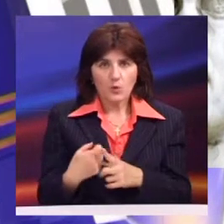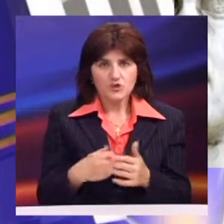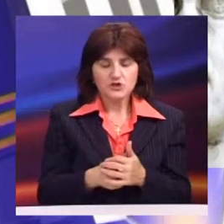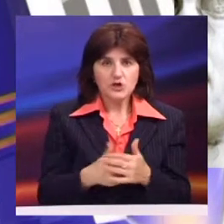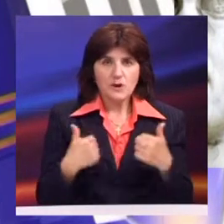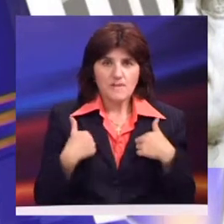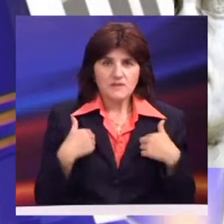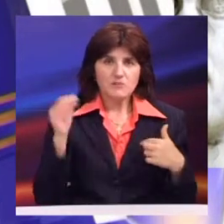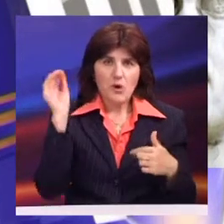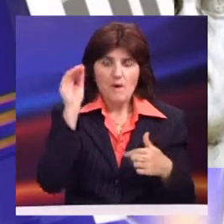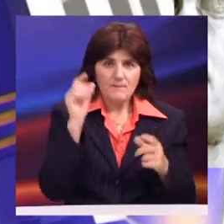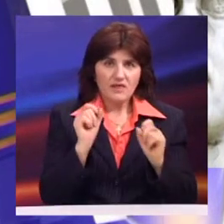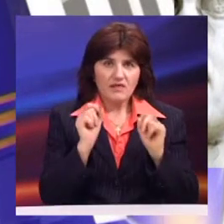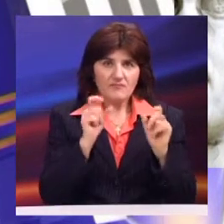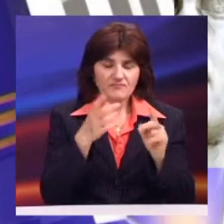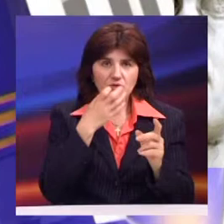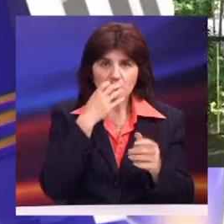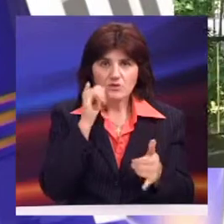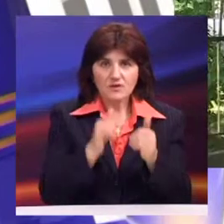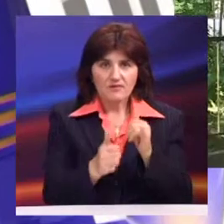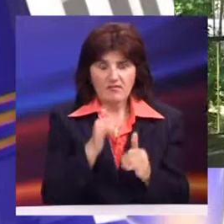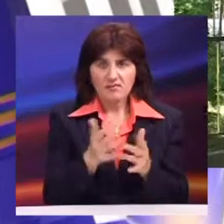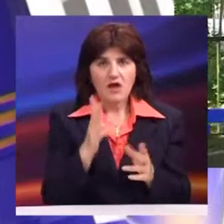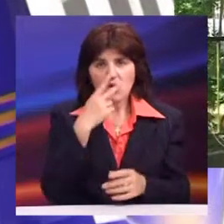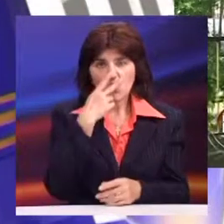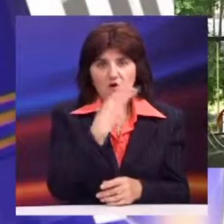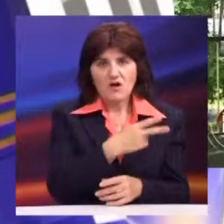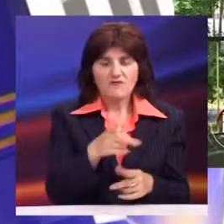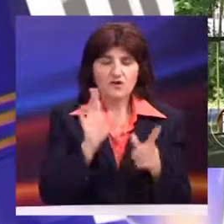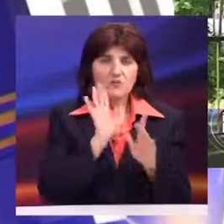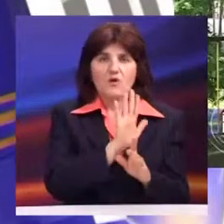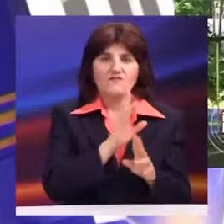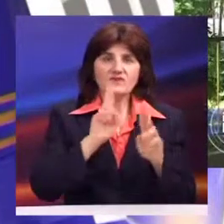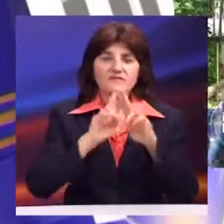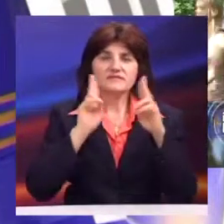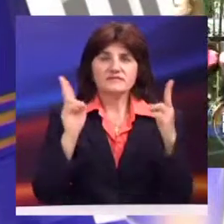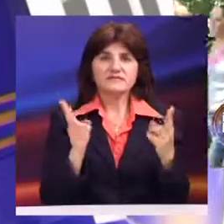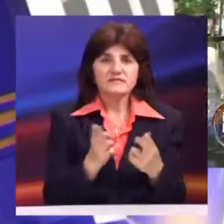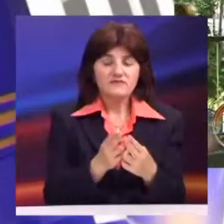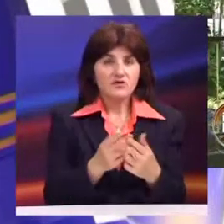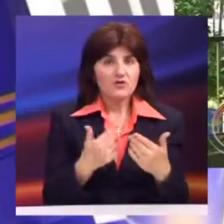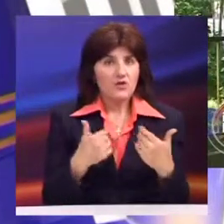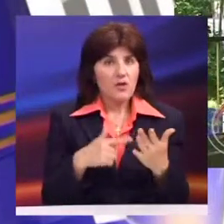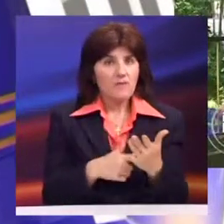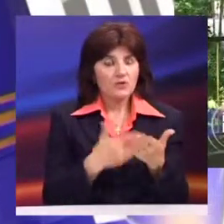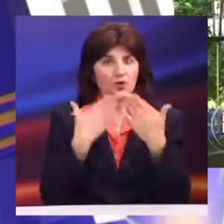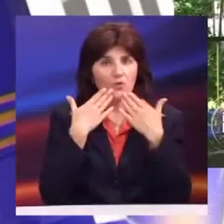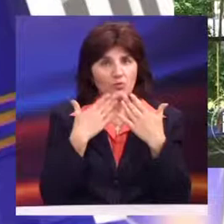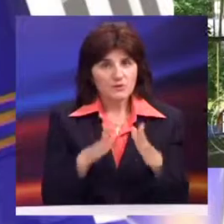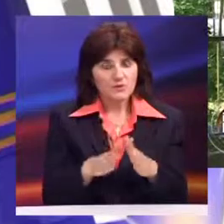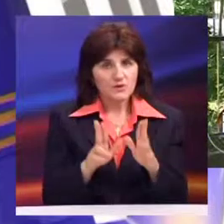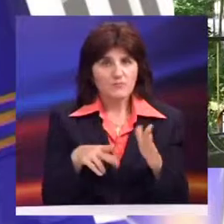Kulić. Mi smo se prijavili iz tog razloga da bismo videli gde je naše mesto u tom multimedijalnom svetu. Pokazalo se da imamo šta